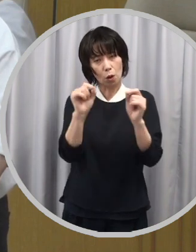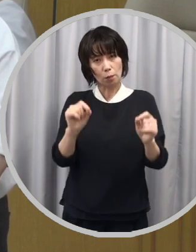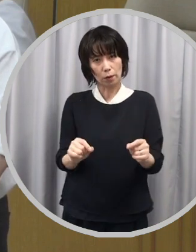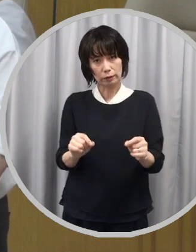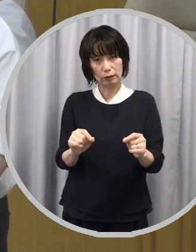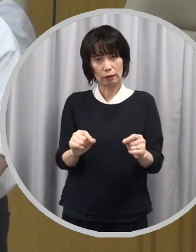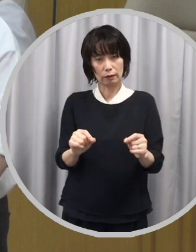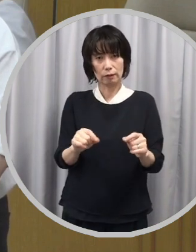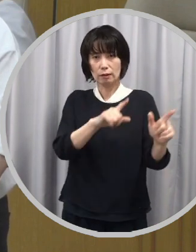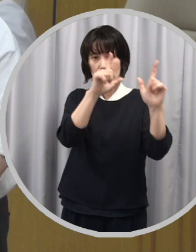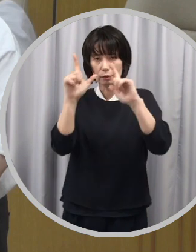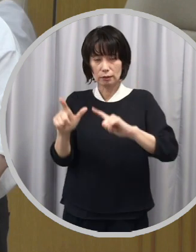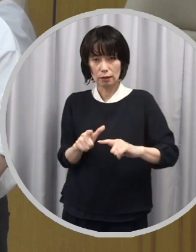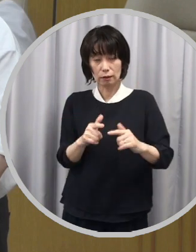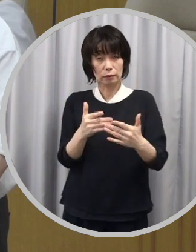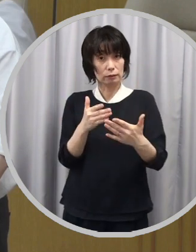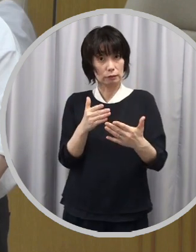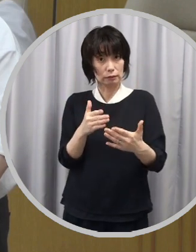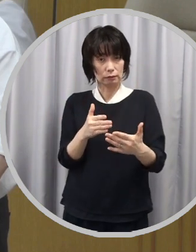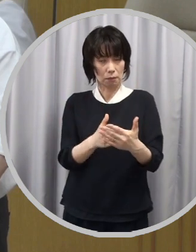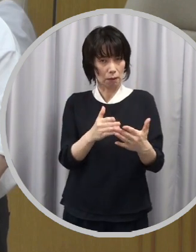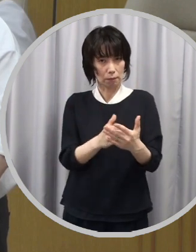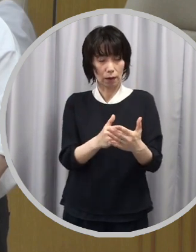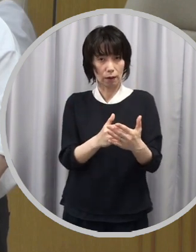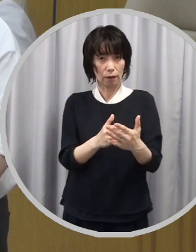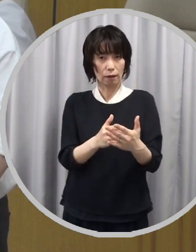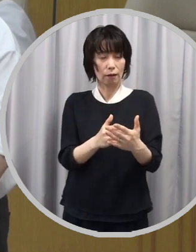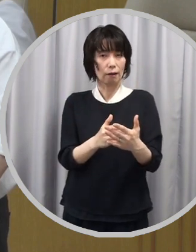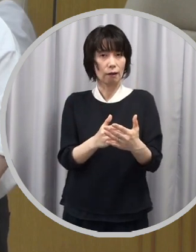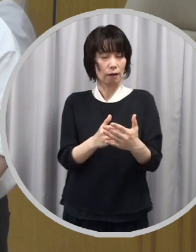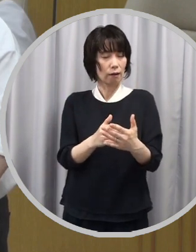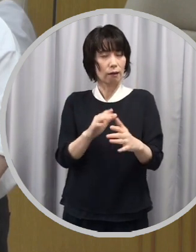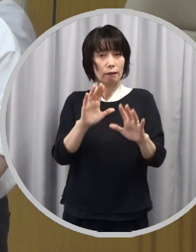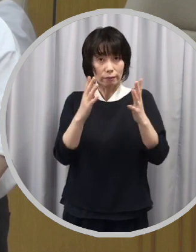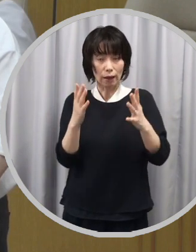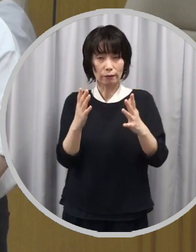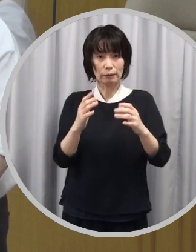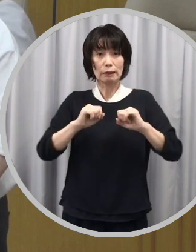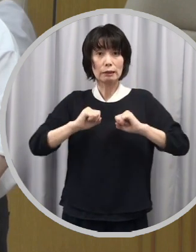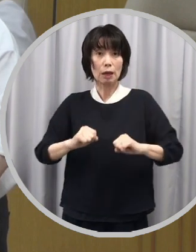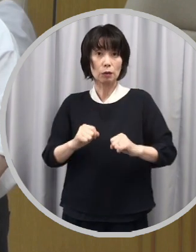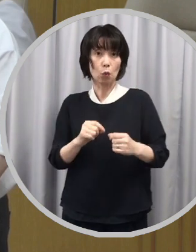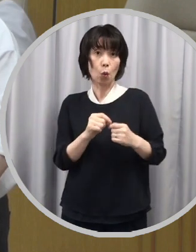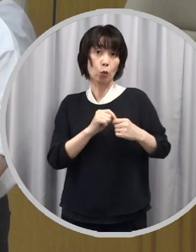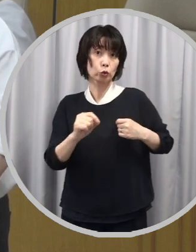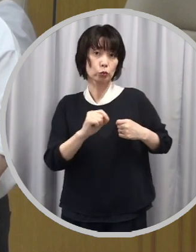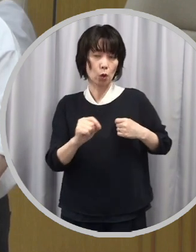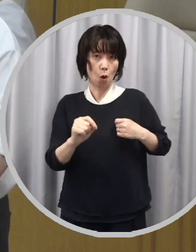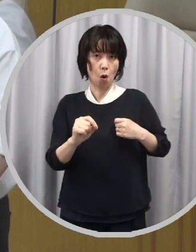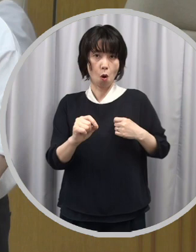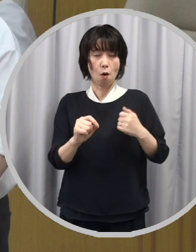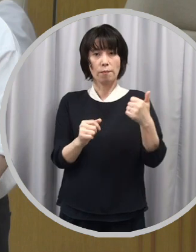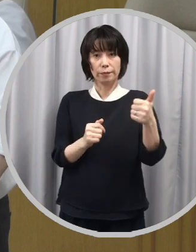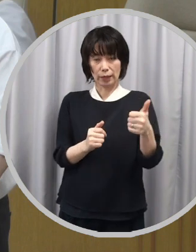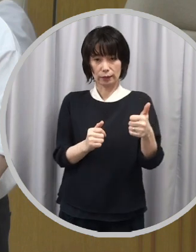制限されることなく、生活できる期間とされる健康寿命は男